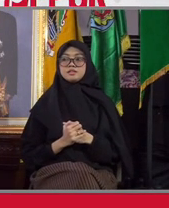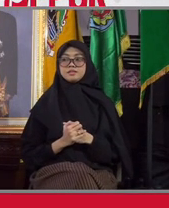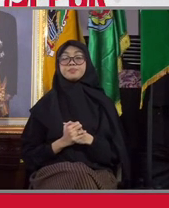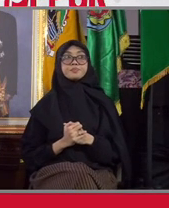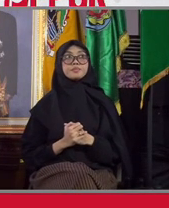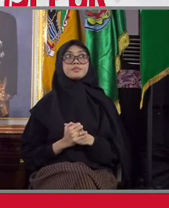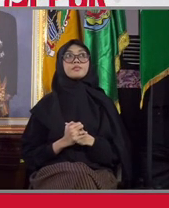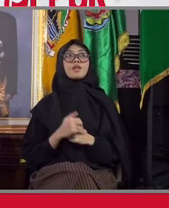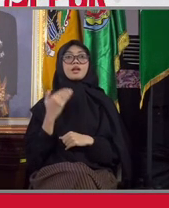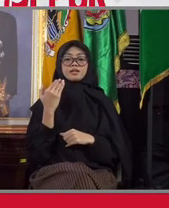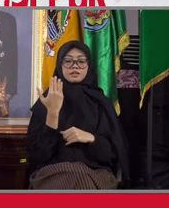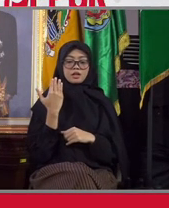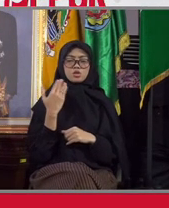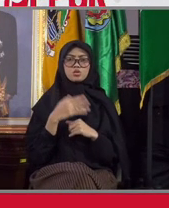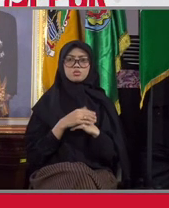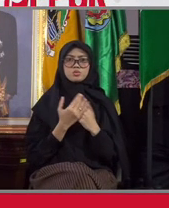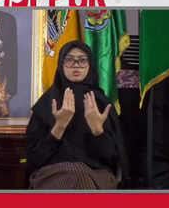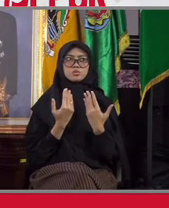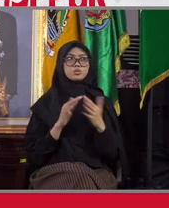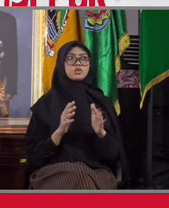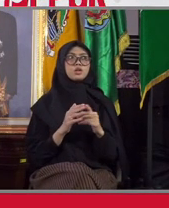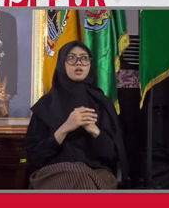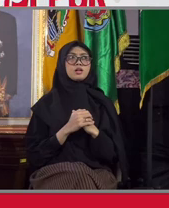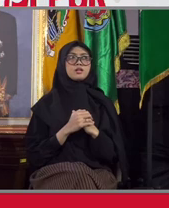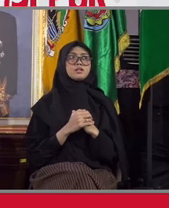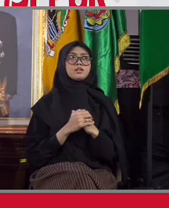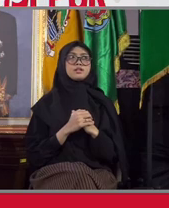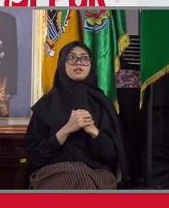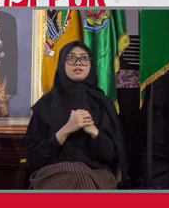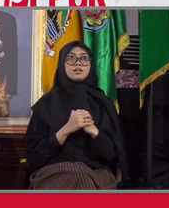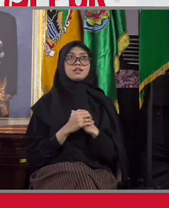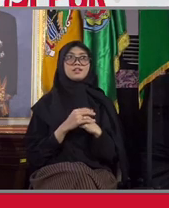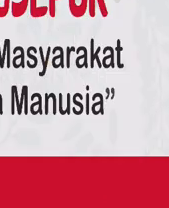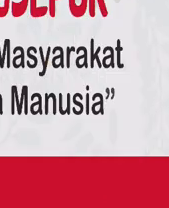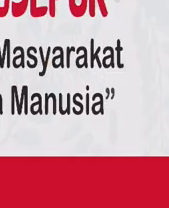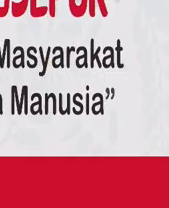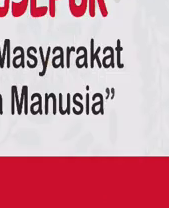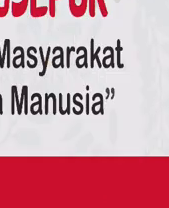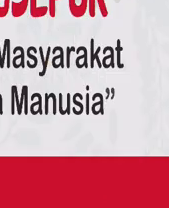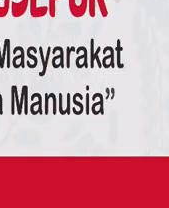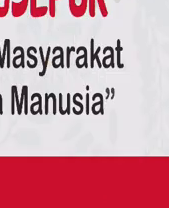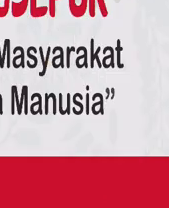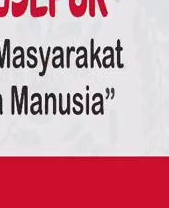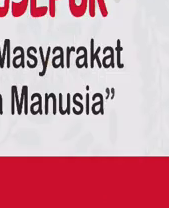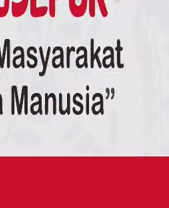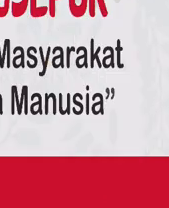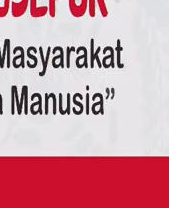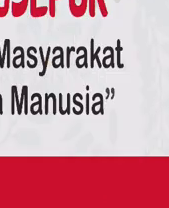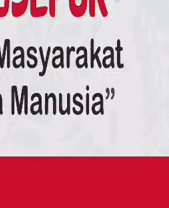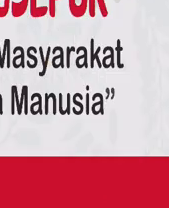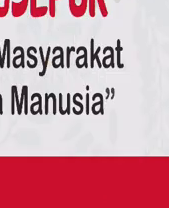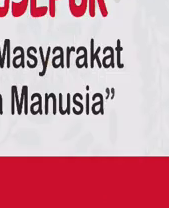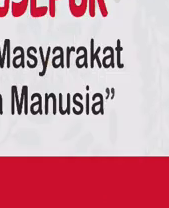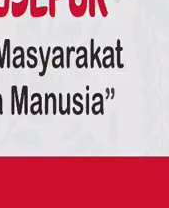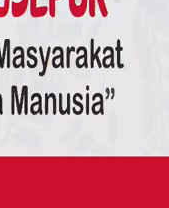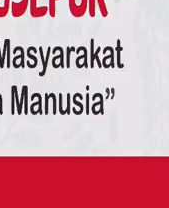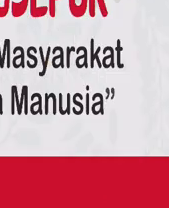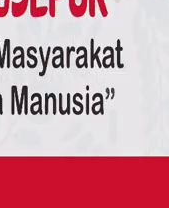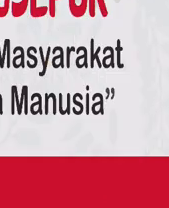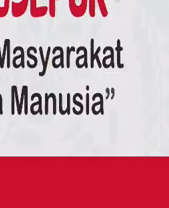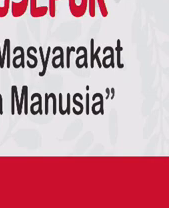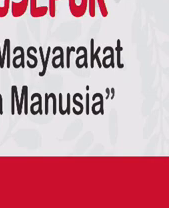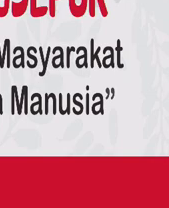Iya. Tadi kita sudah berinteraksi langsung begitu ya dengan Kelurahan Sukorejo.